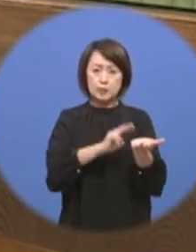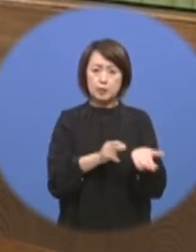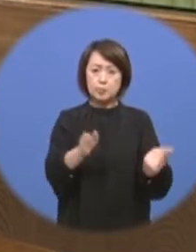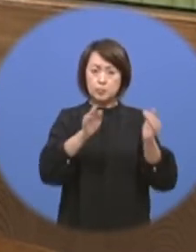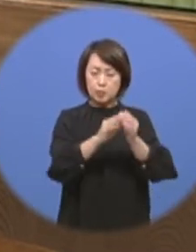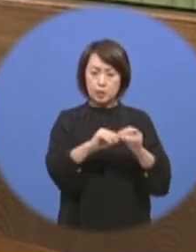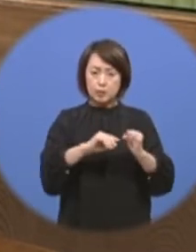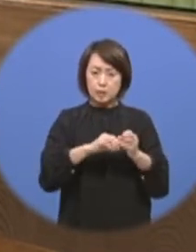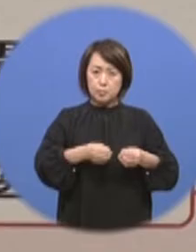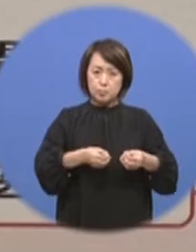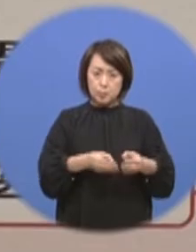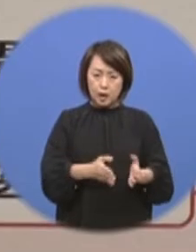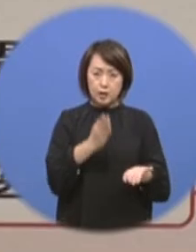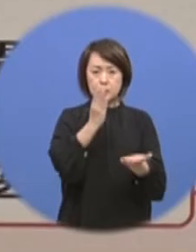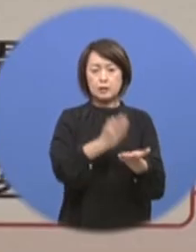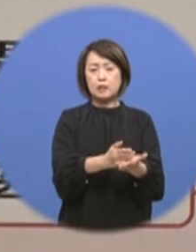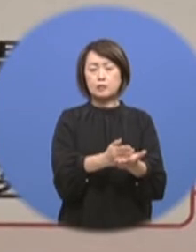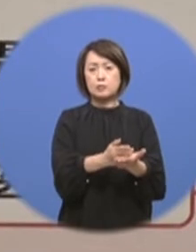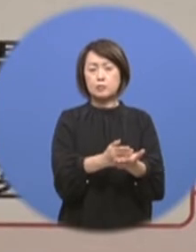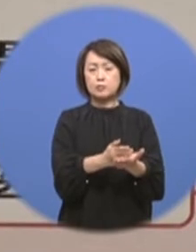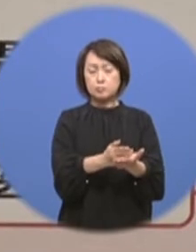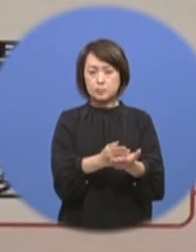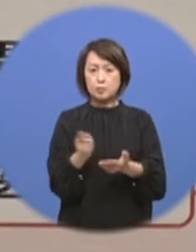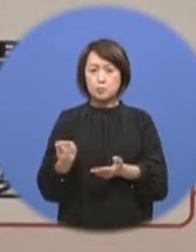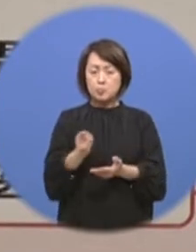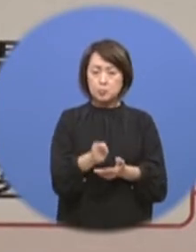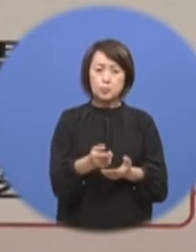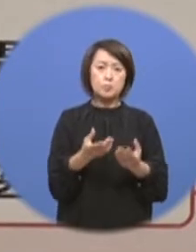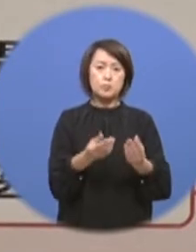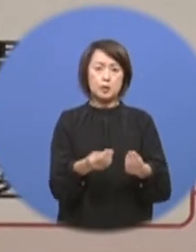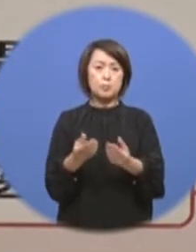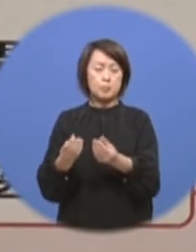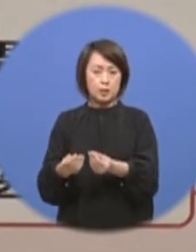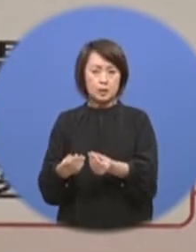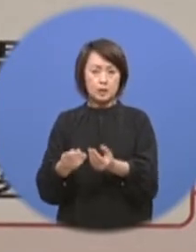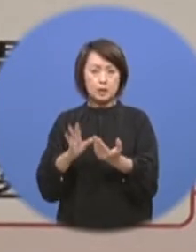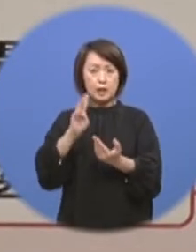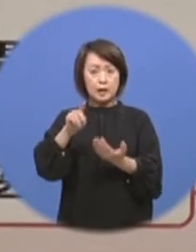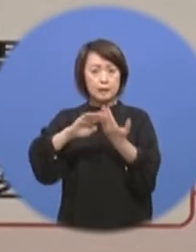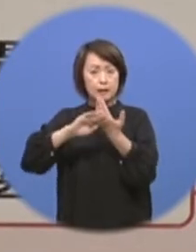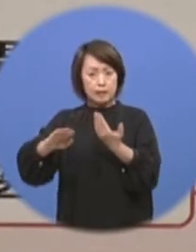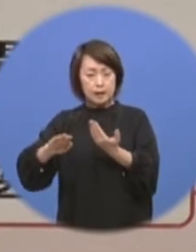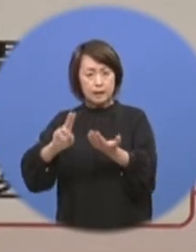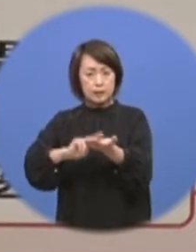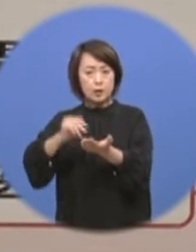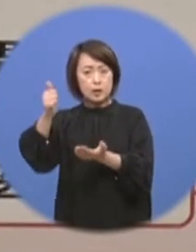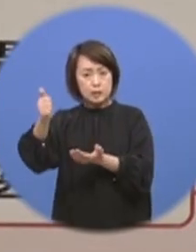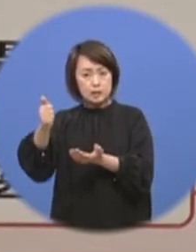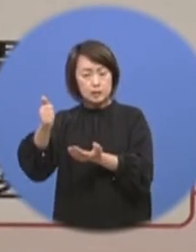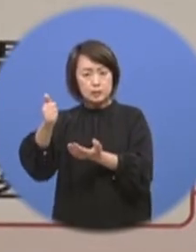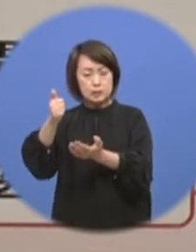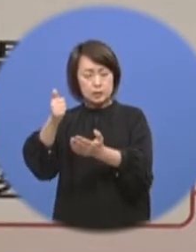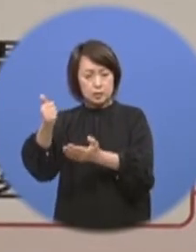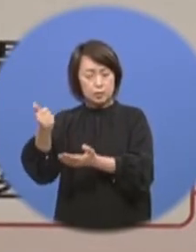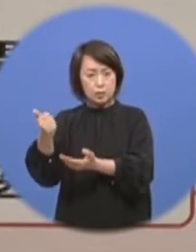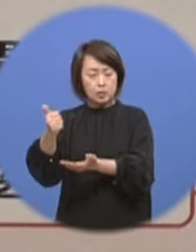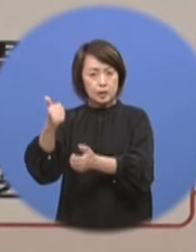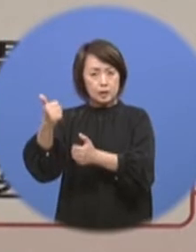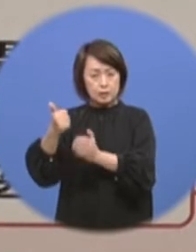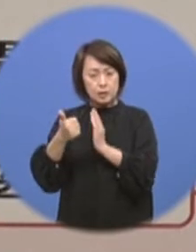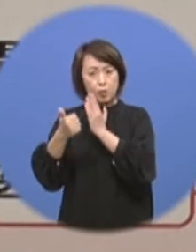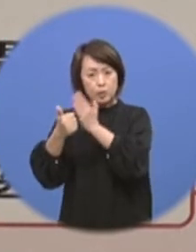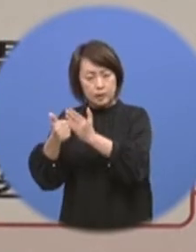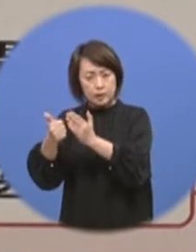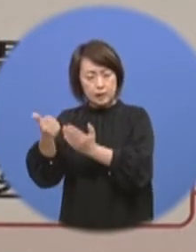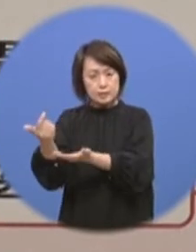あの合いすぎましたでこれに対して県外からの医師派遣を促進と書いてありますが県外からお医者